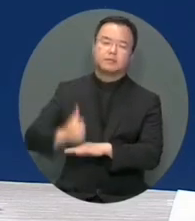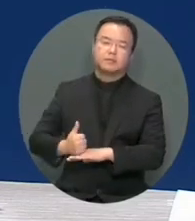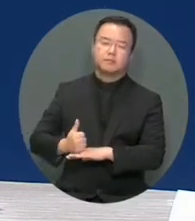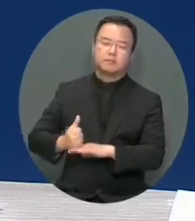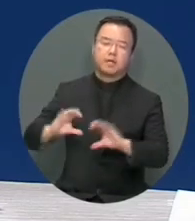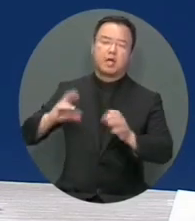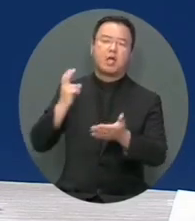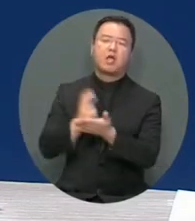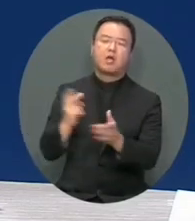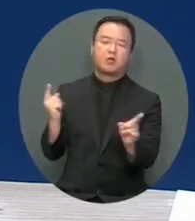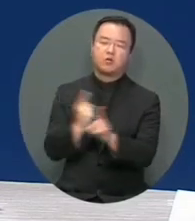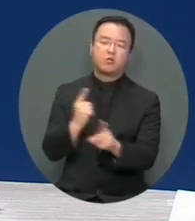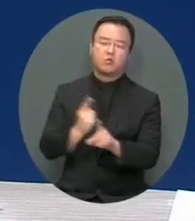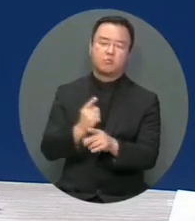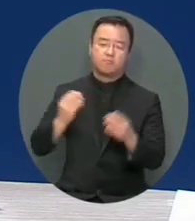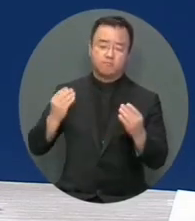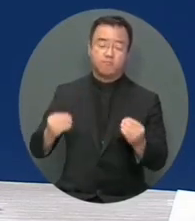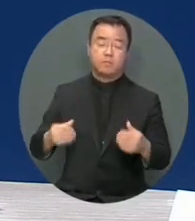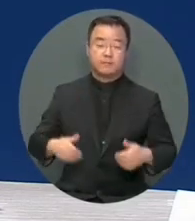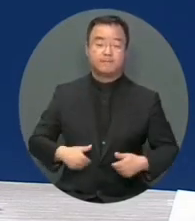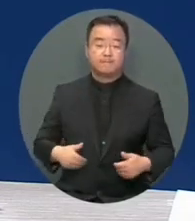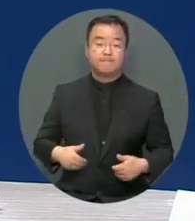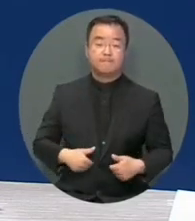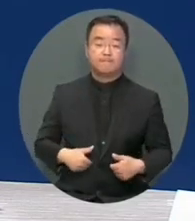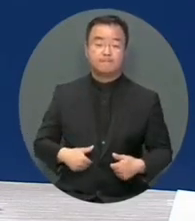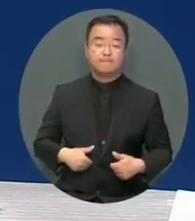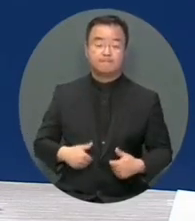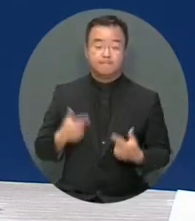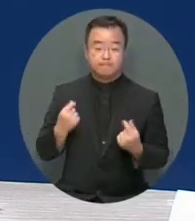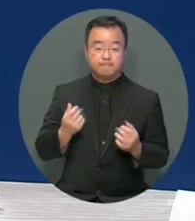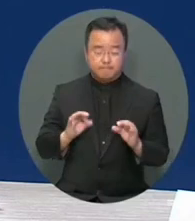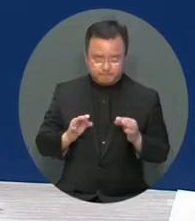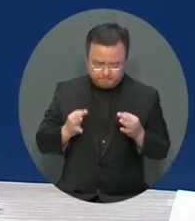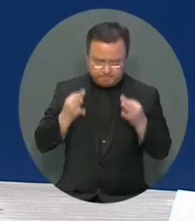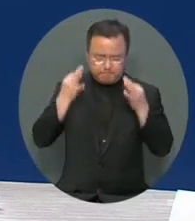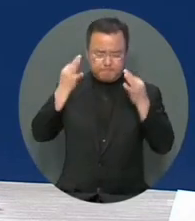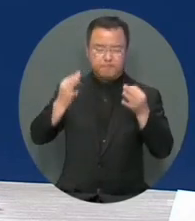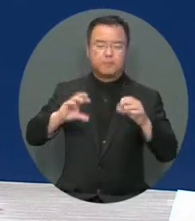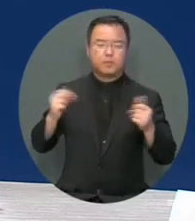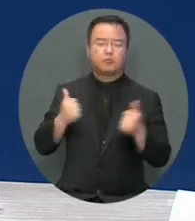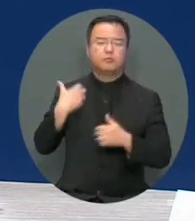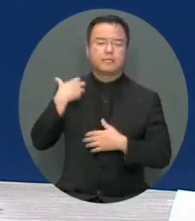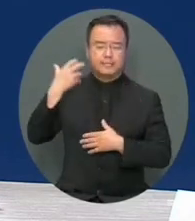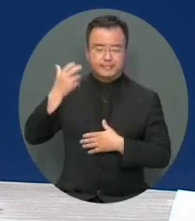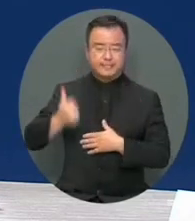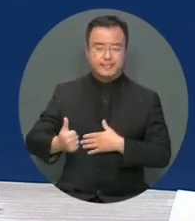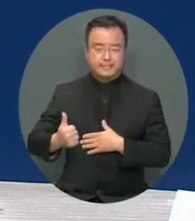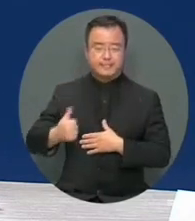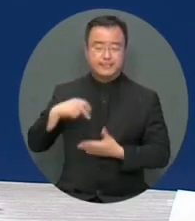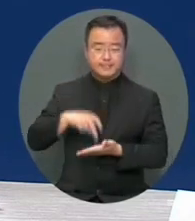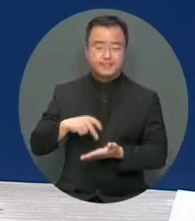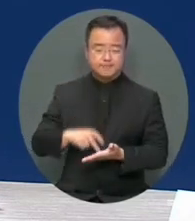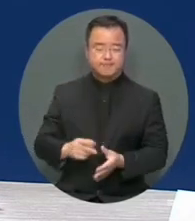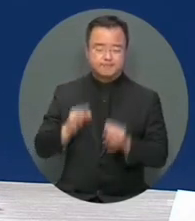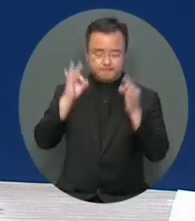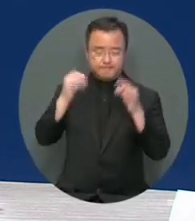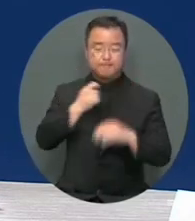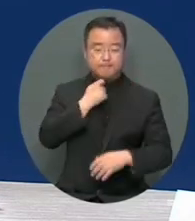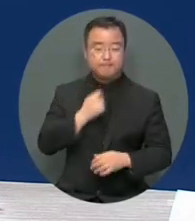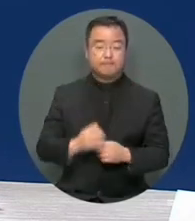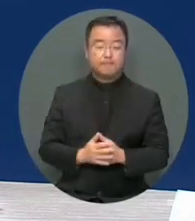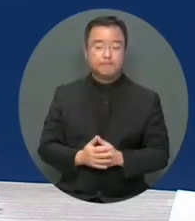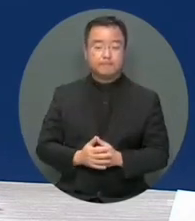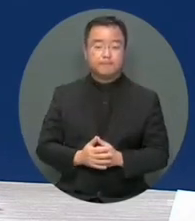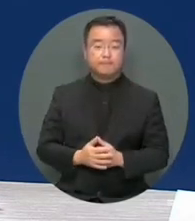개헌으로 마무리해야 한다고 생각을 하고 그런 노력을 국회의장으로서 계속해 나갈 생각이고요. 저는